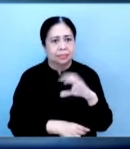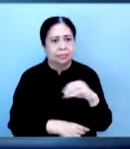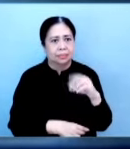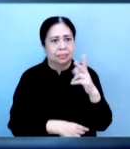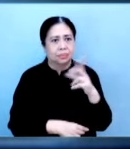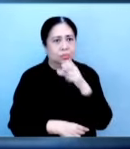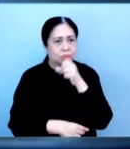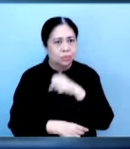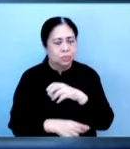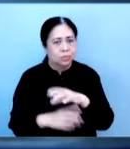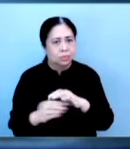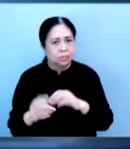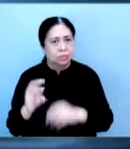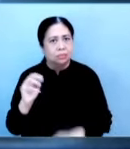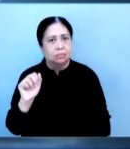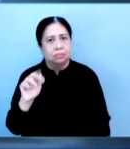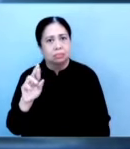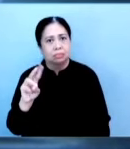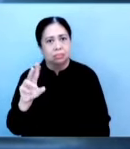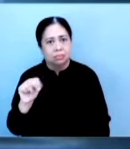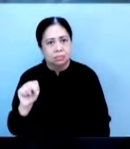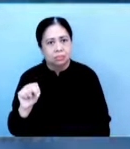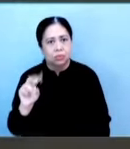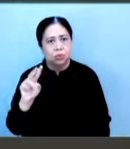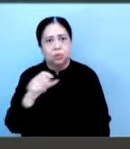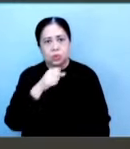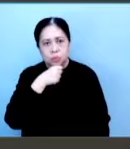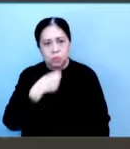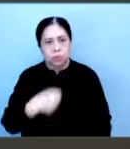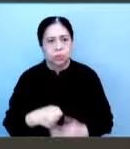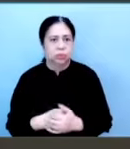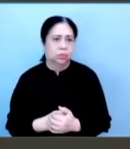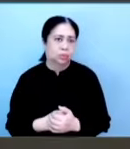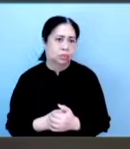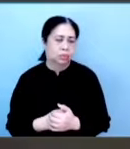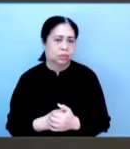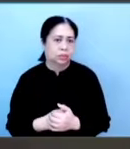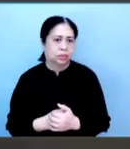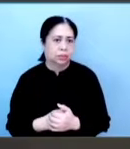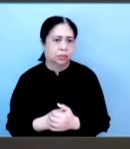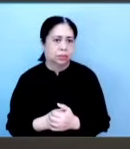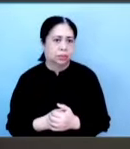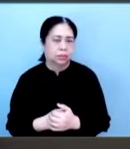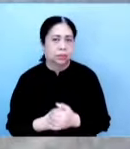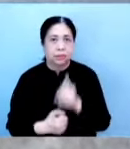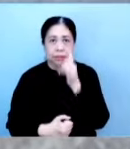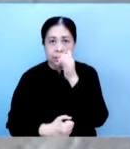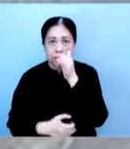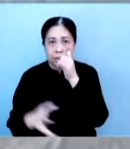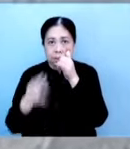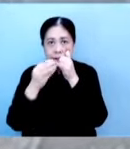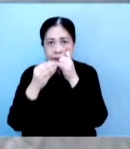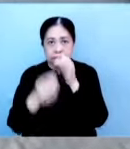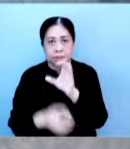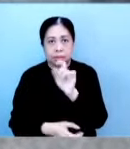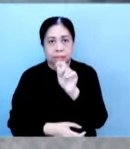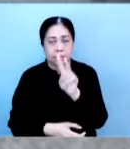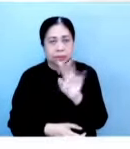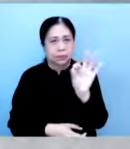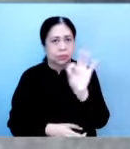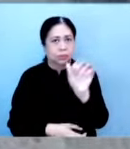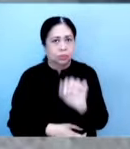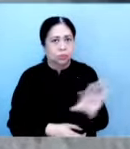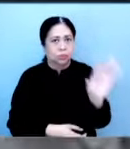gulang at Marvin Villegas dalawang taong gulang sa kuha ng CCTV Pasado 9 ng umaga